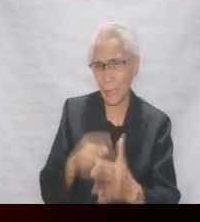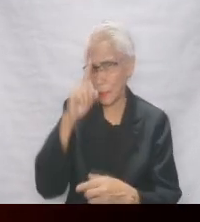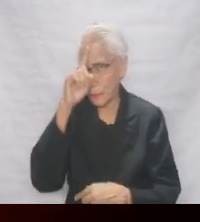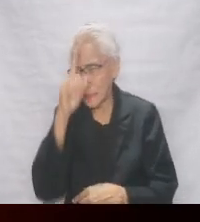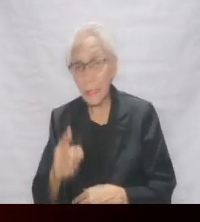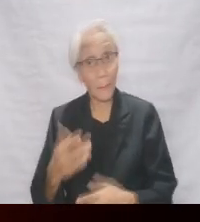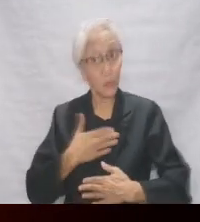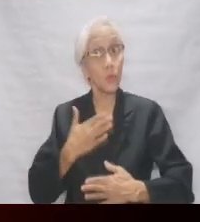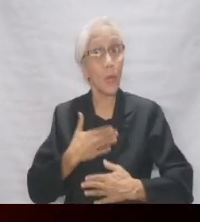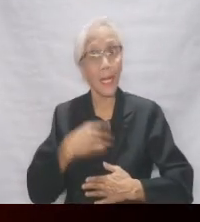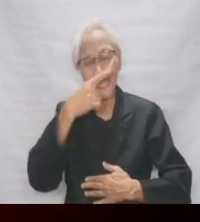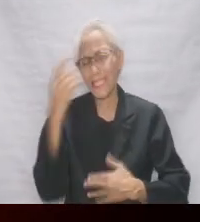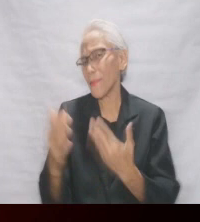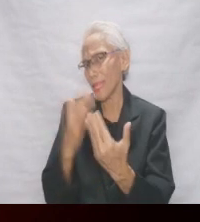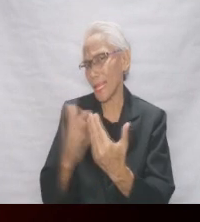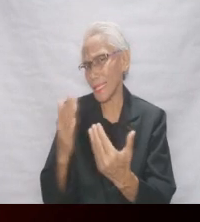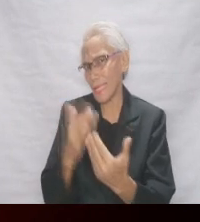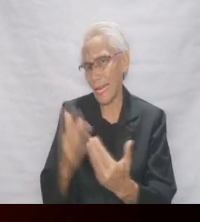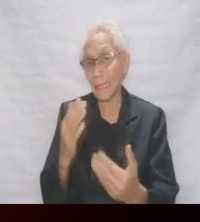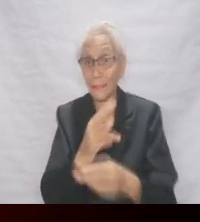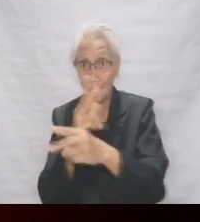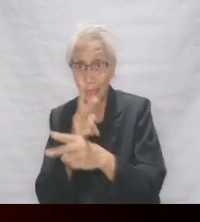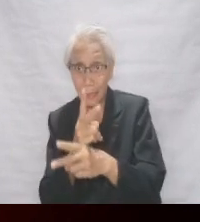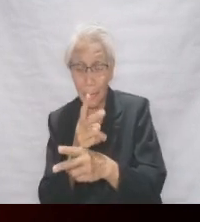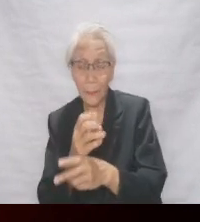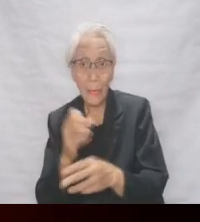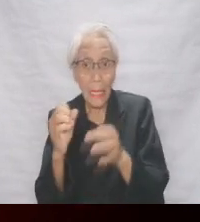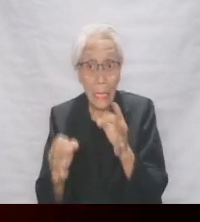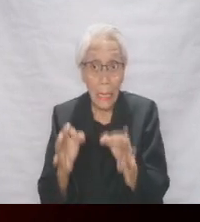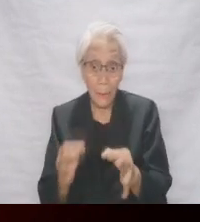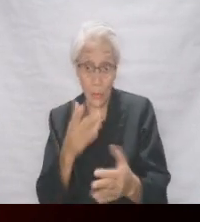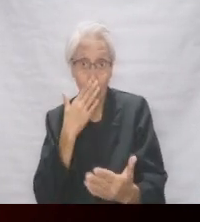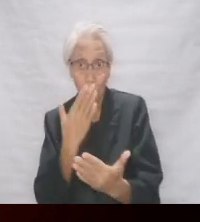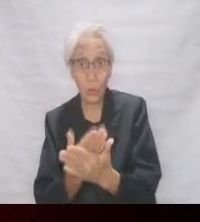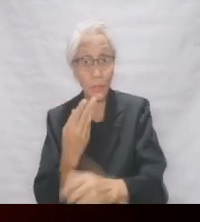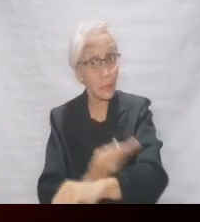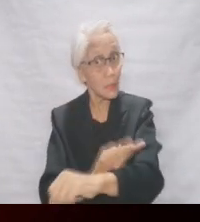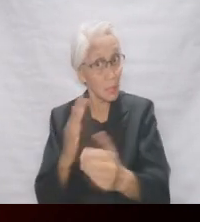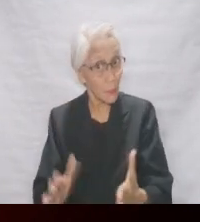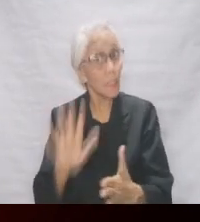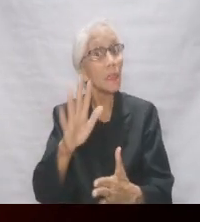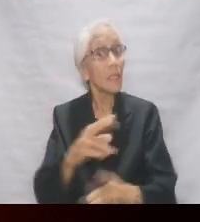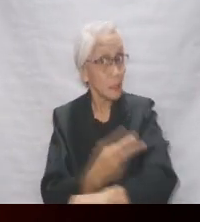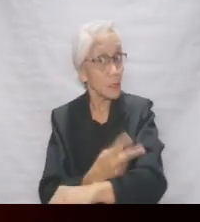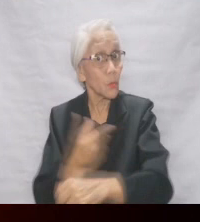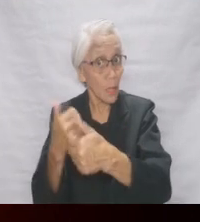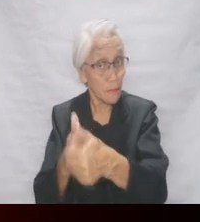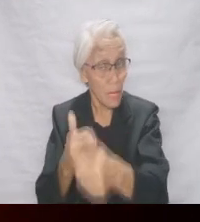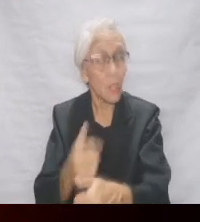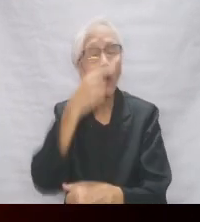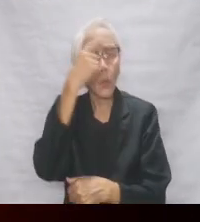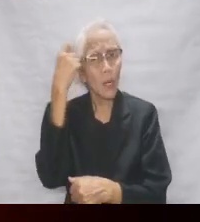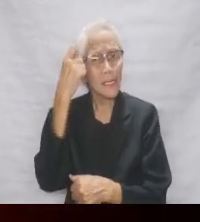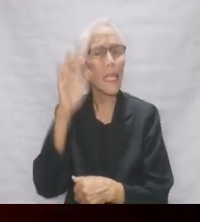maiinis. Matutuwa ka dahil madaling-madali po silang ipastol. Kung matino kang pastol, susunod sa iyo ang mga tupa